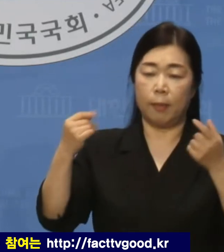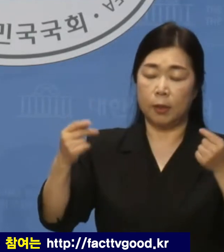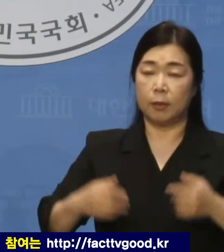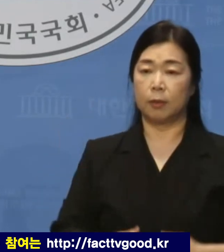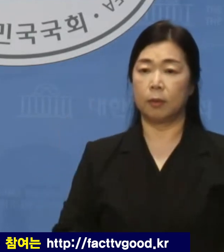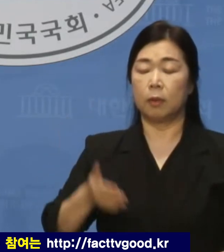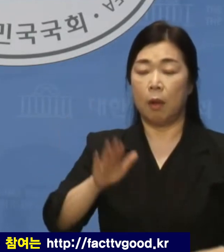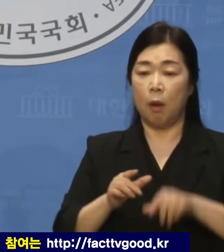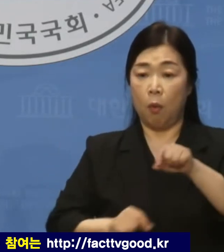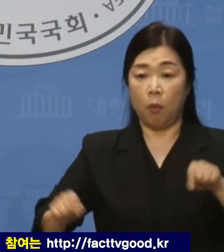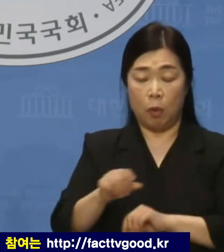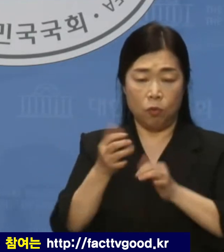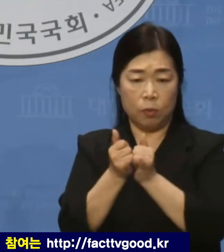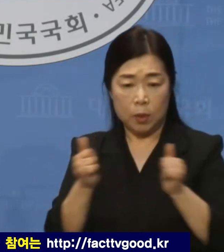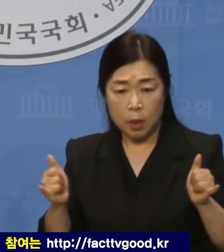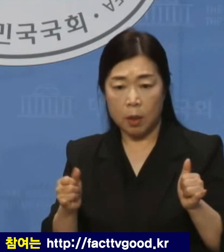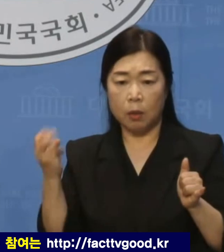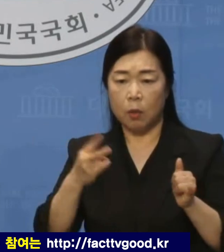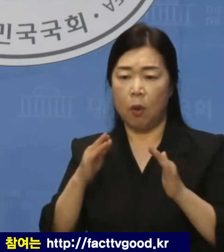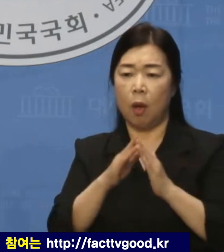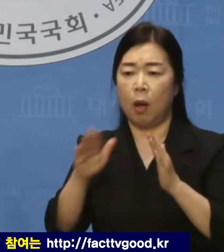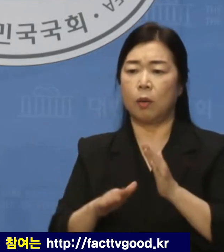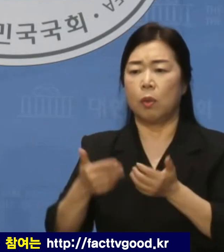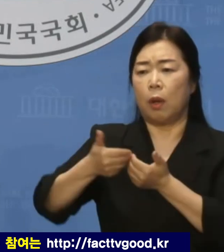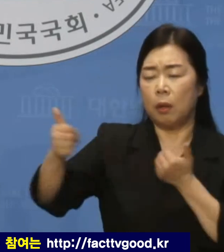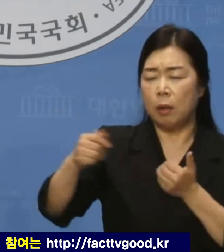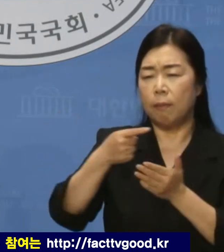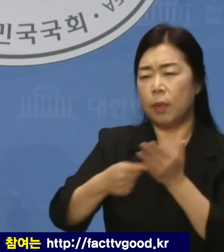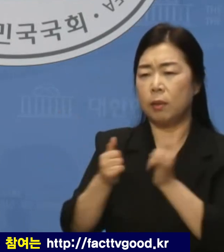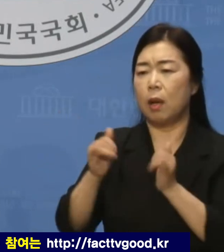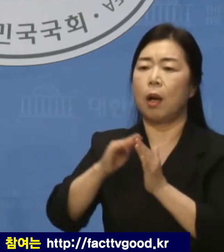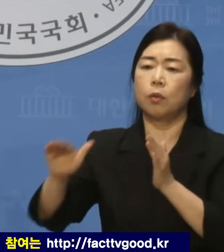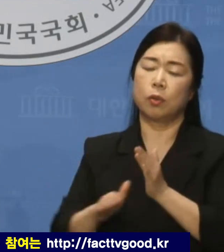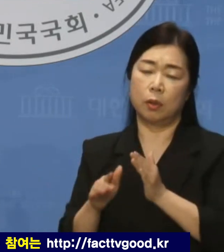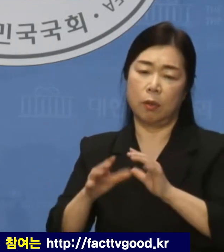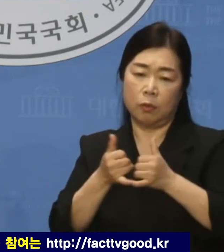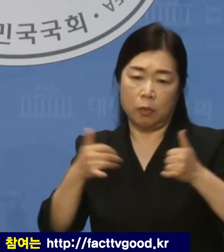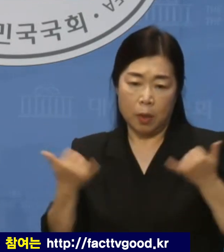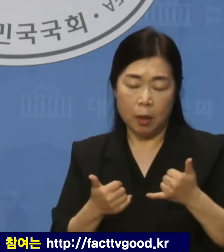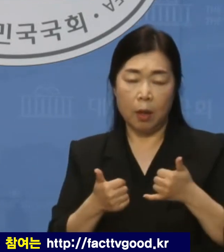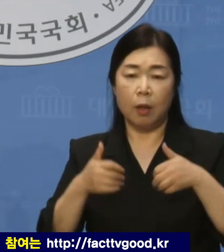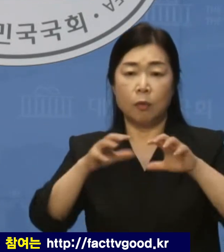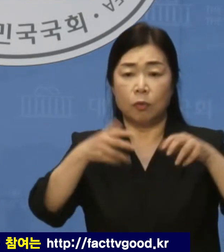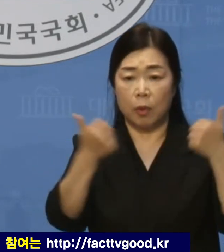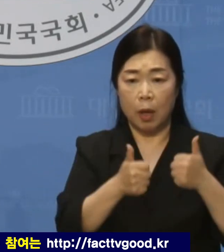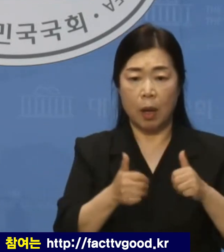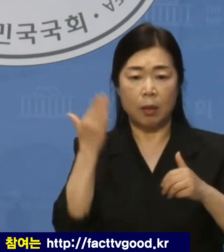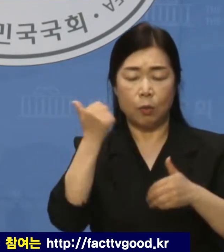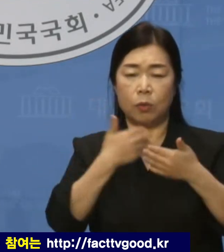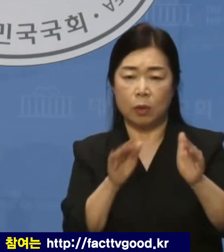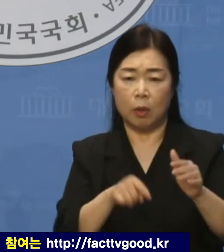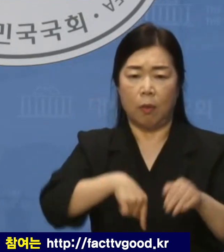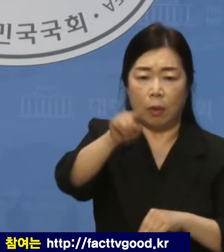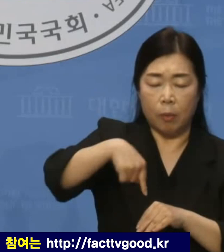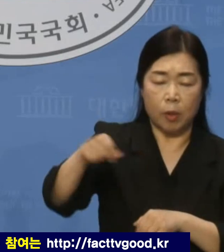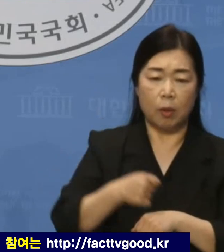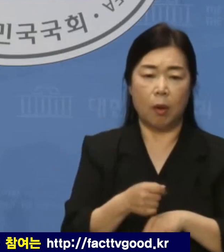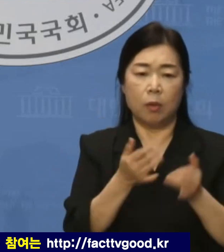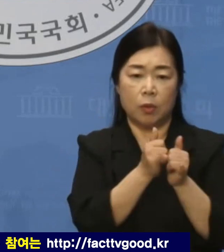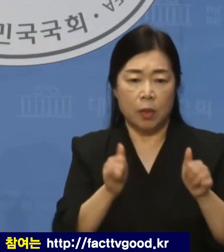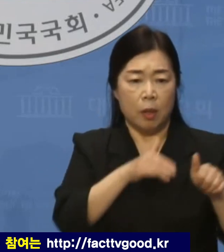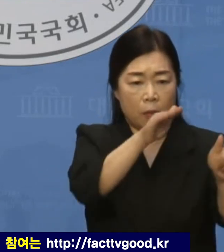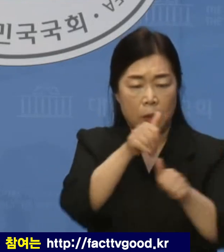순리입니다만, 도리어 국민이 그것도 가족을 잃은 유가족이 국회와 대통령실을 오가면서 정치인들을 붙잡고